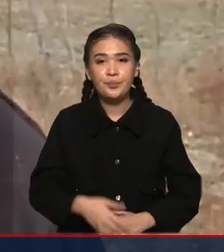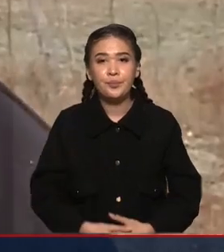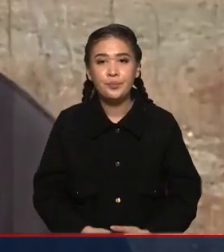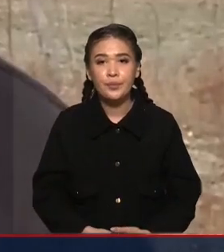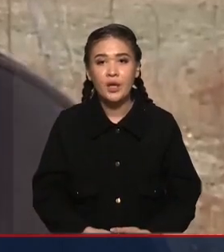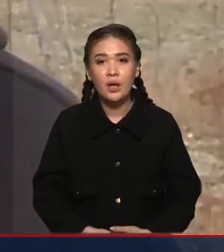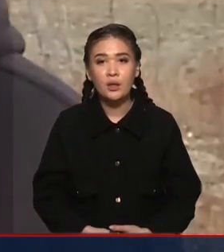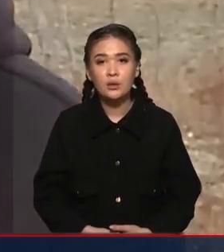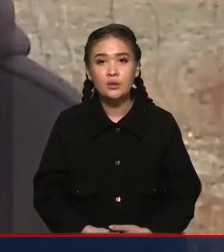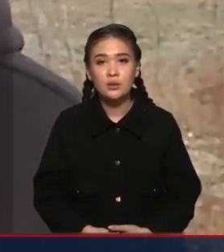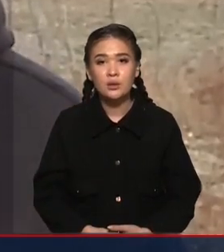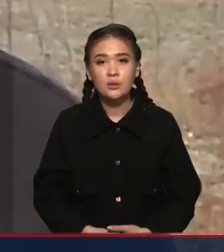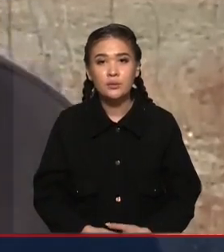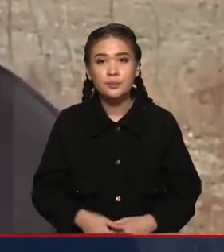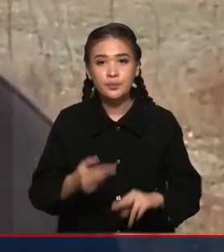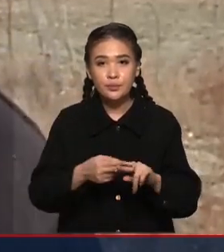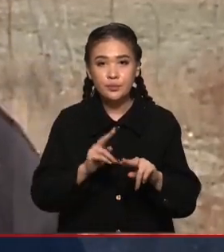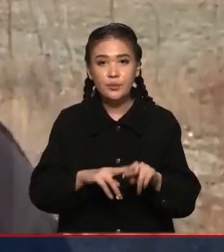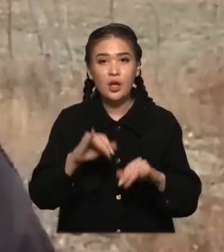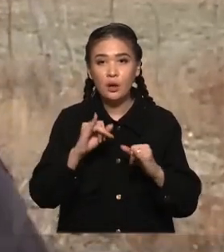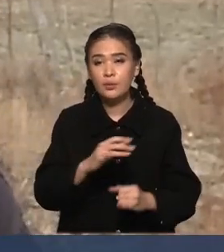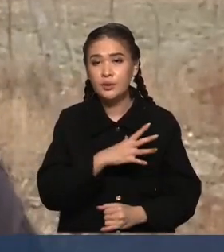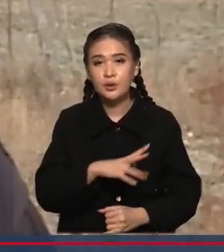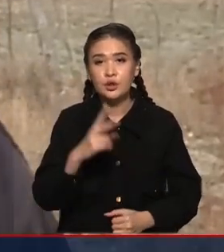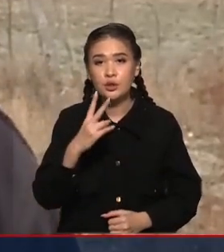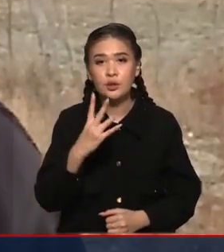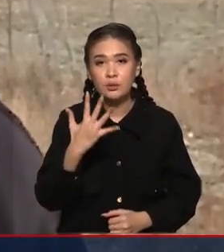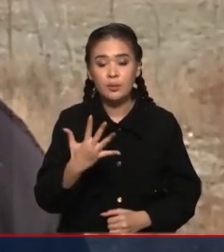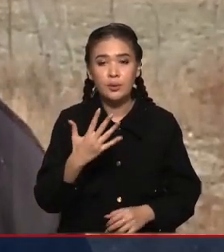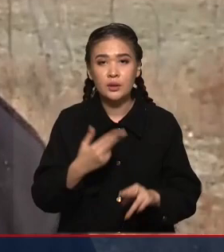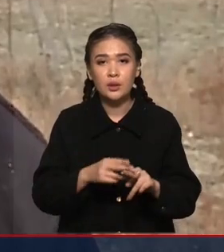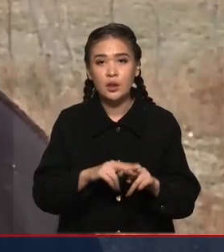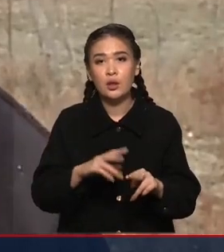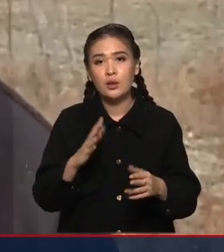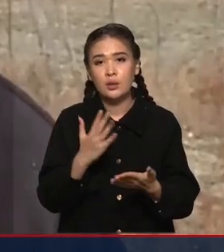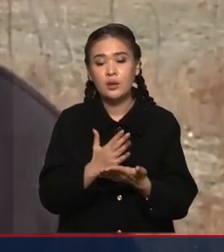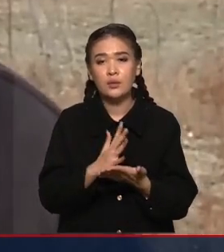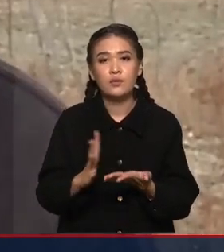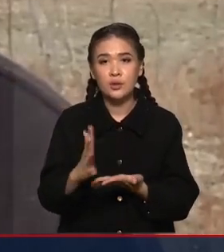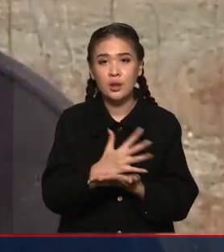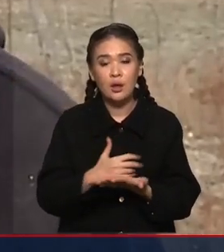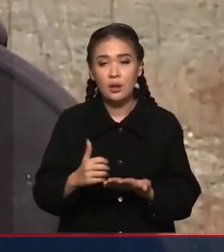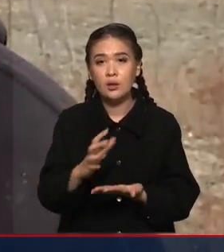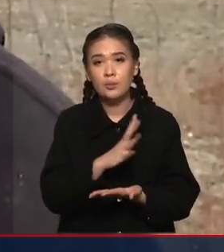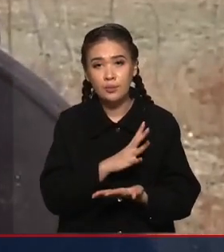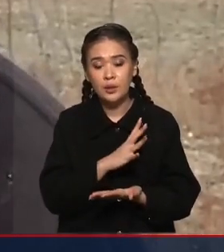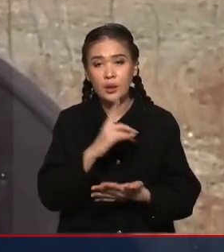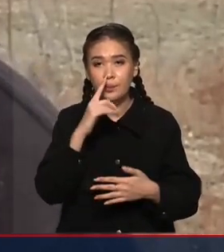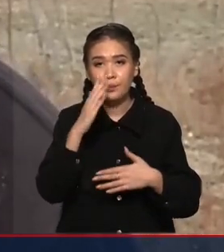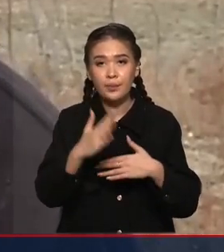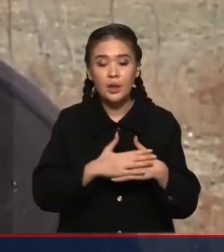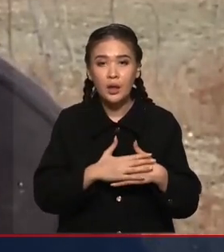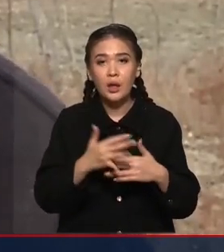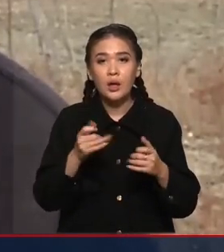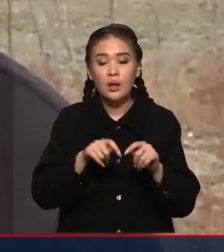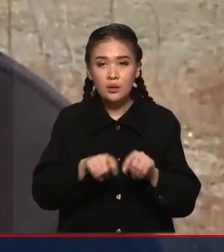Сол былтыр жаман болған жоқпыз, 25 центнердің жобасында алдық. Енді биылғы өнімімізді қазір